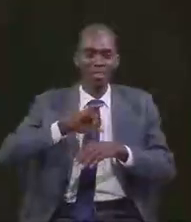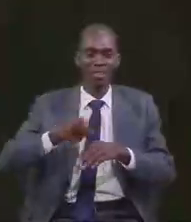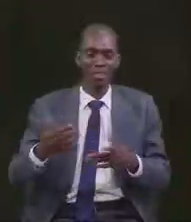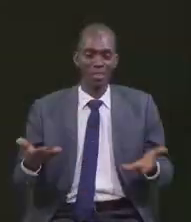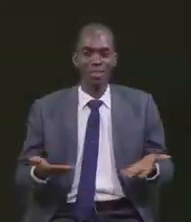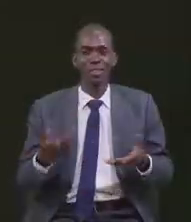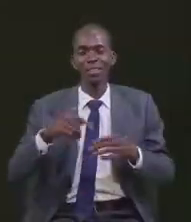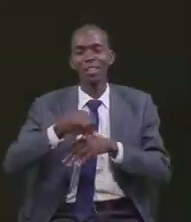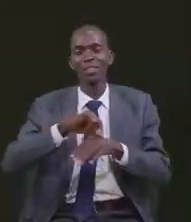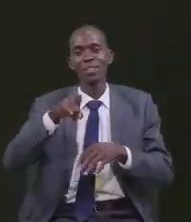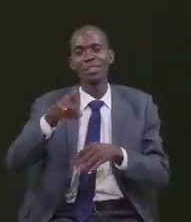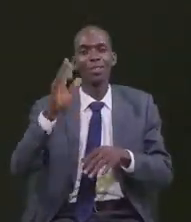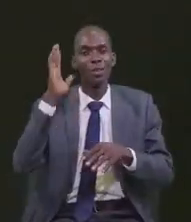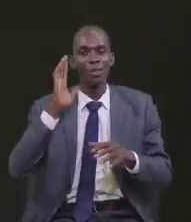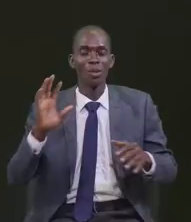l'onction là-bas